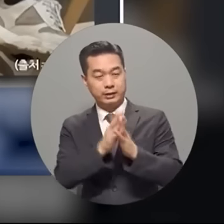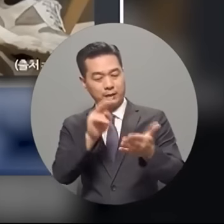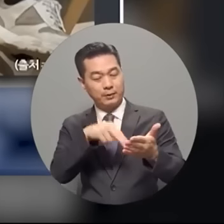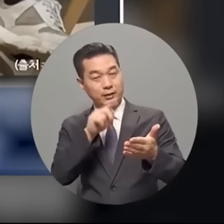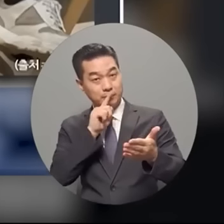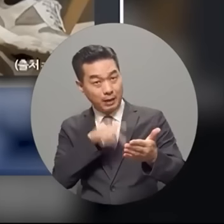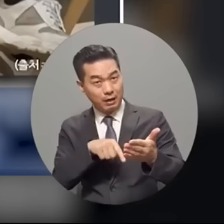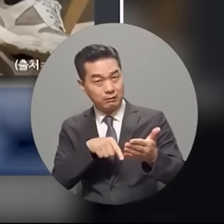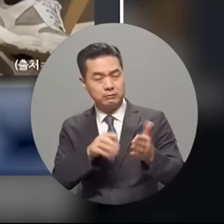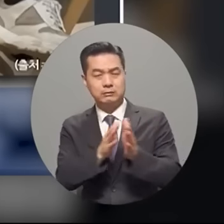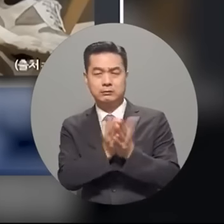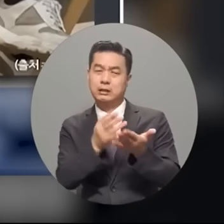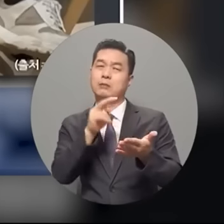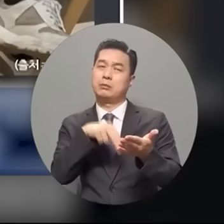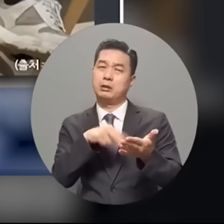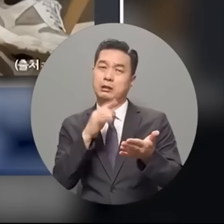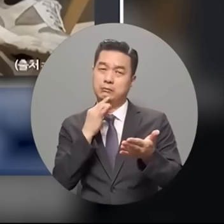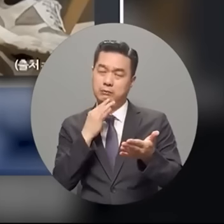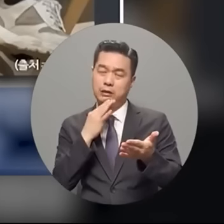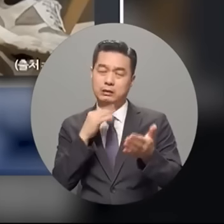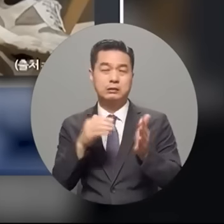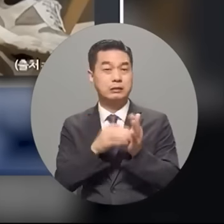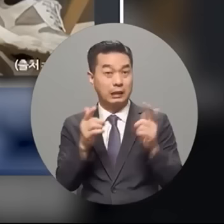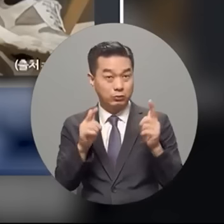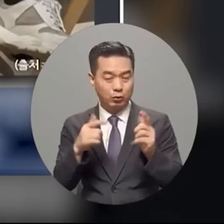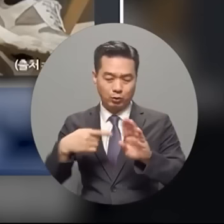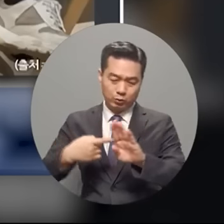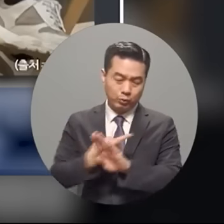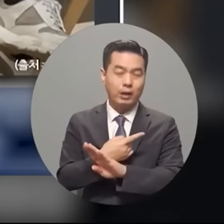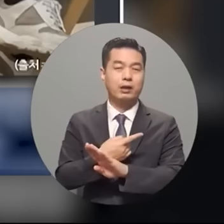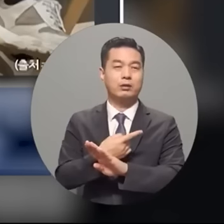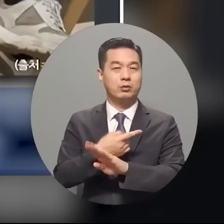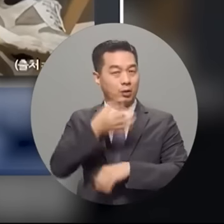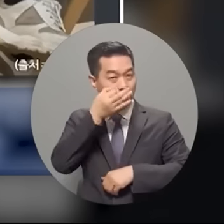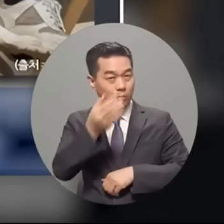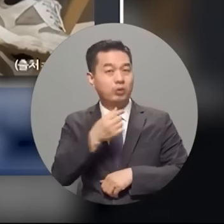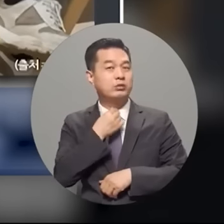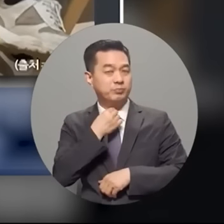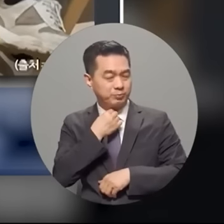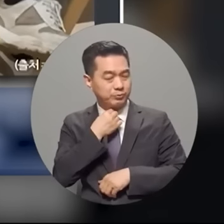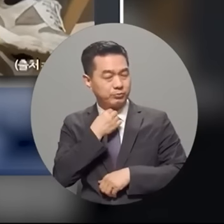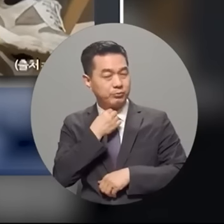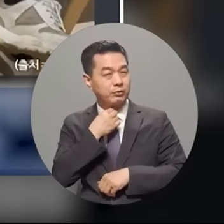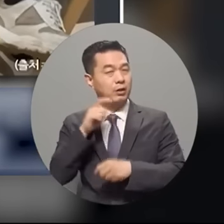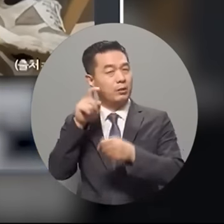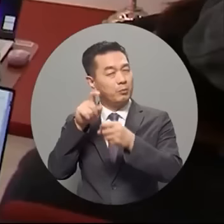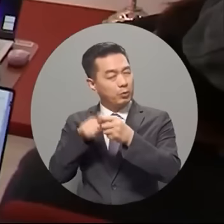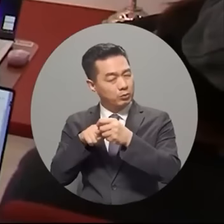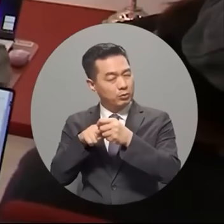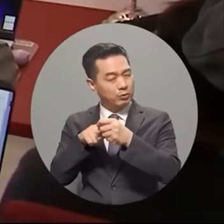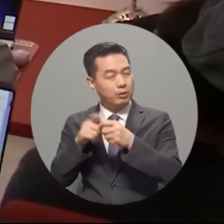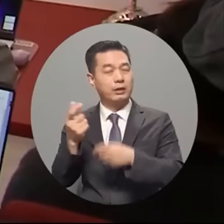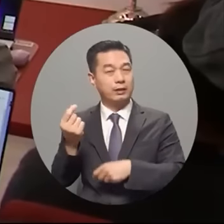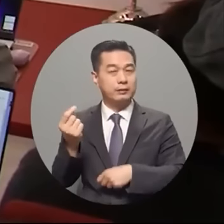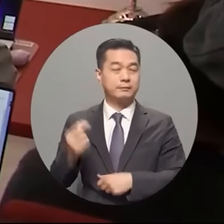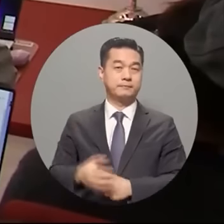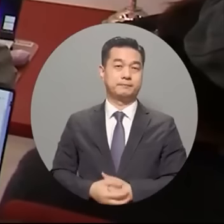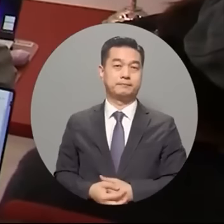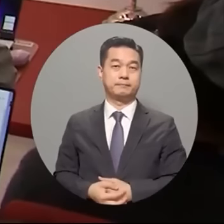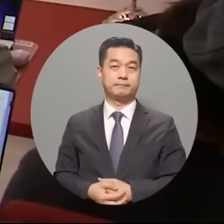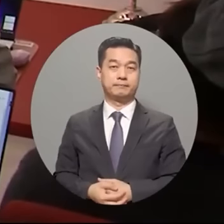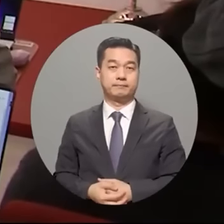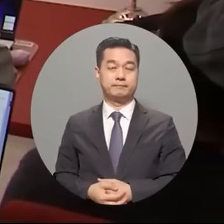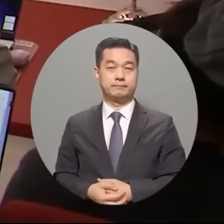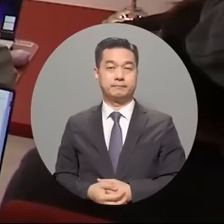본다는 그런 의미도 있지만 책을 보는 걸 보여주고 싶은 또 하나의 의도하지 않은 의도도 있었다 40